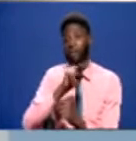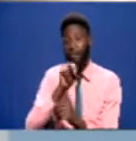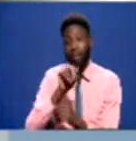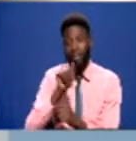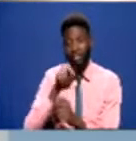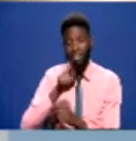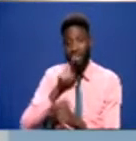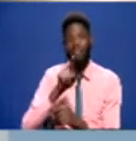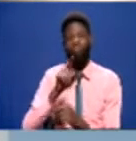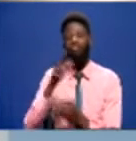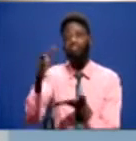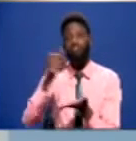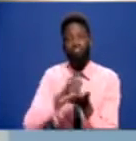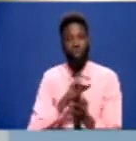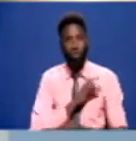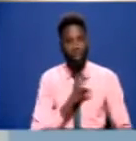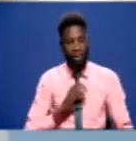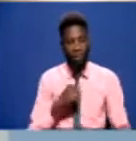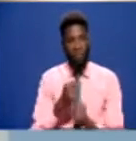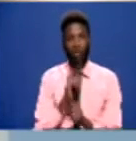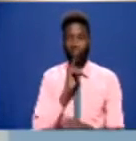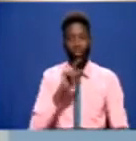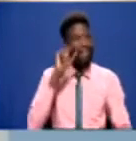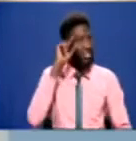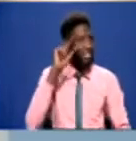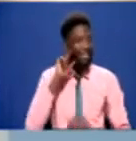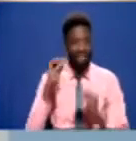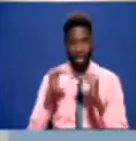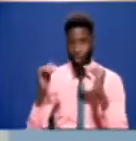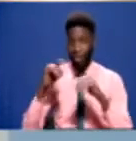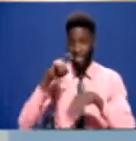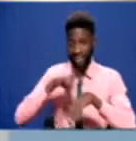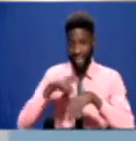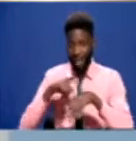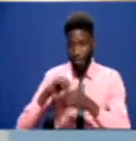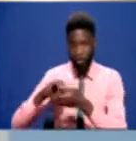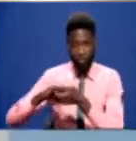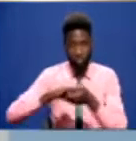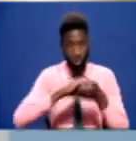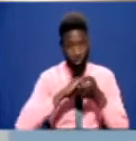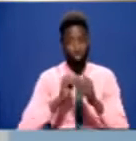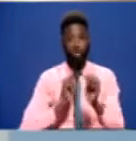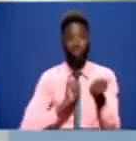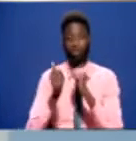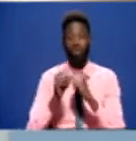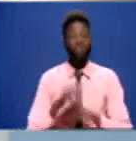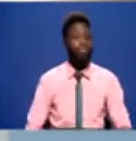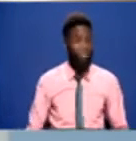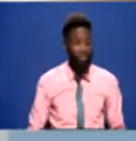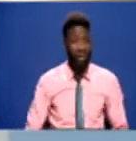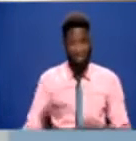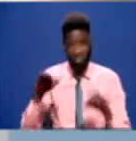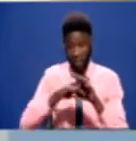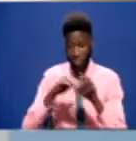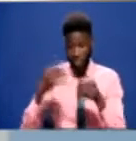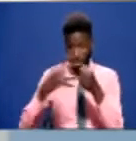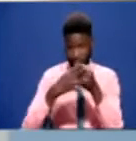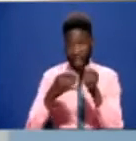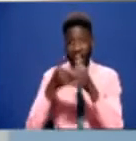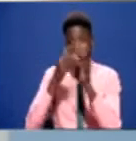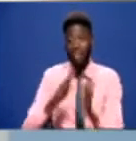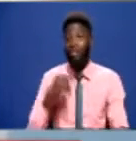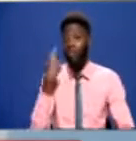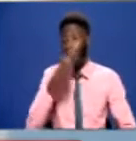kuhakikisha usawa wa kijinsia kwenye mashirika ya michezo humu nchini. Kamati ya watu tisa itaongozwa na aliyekuwa bingwa mbio za